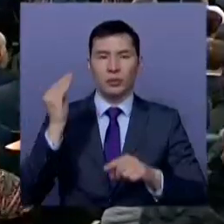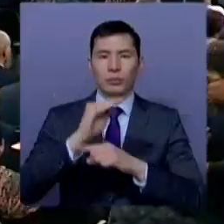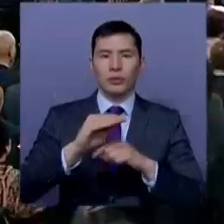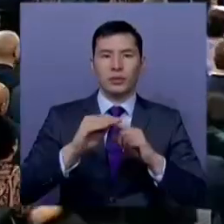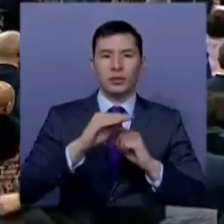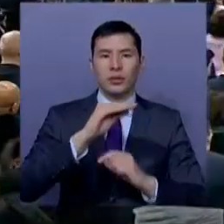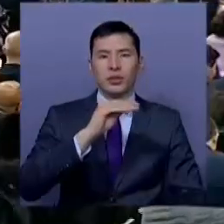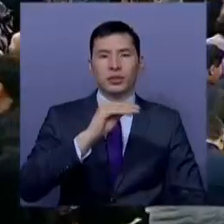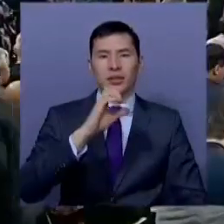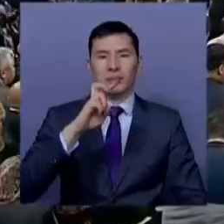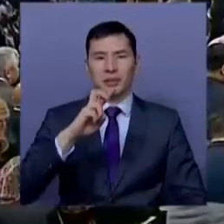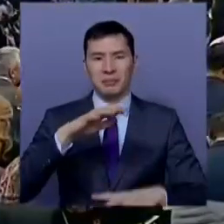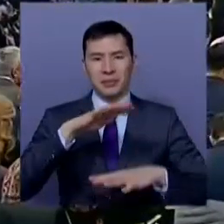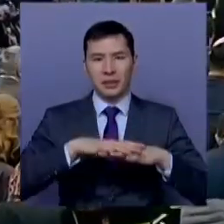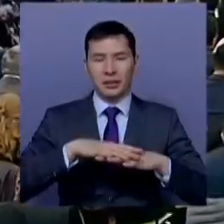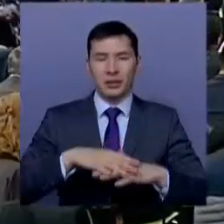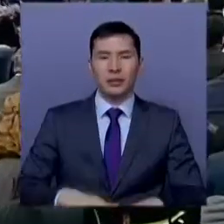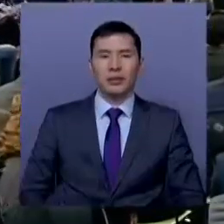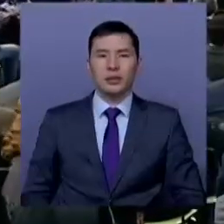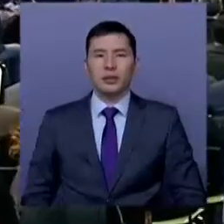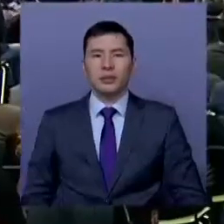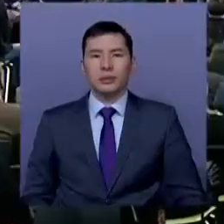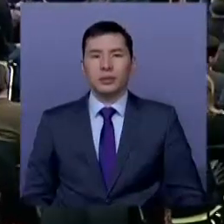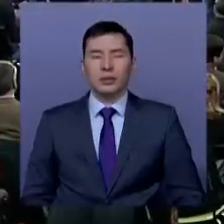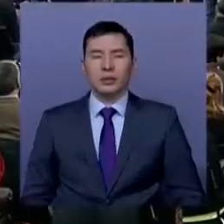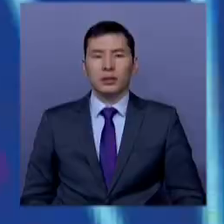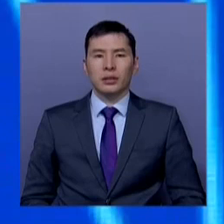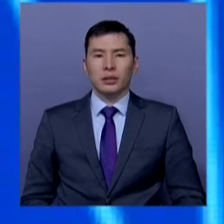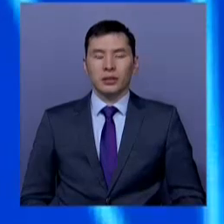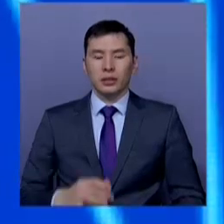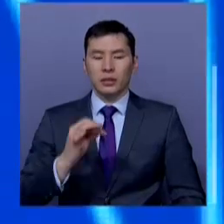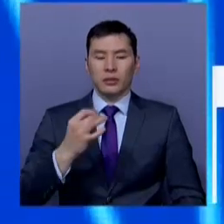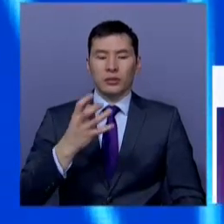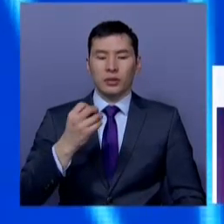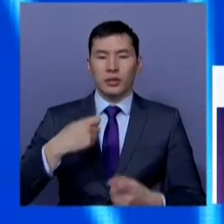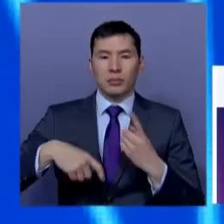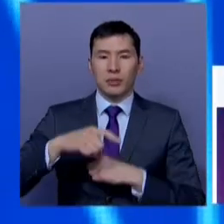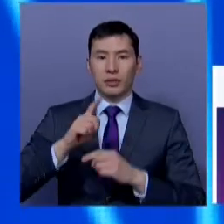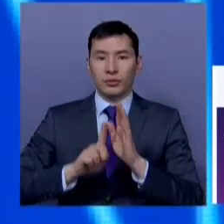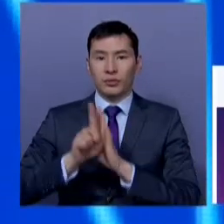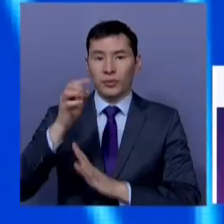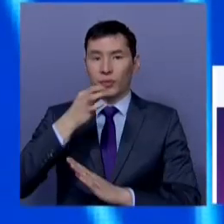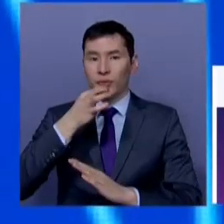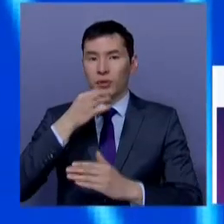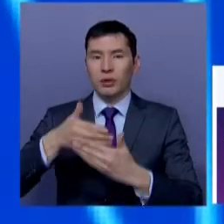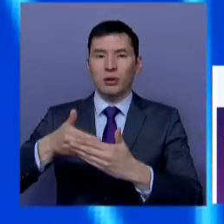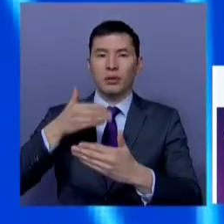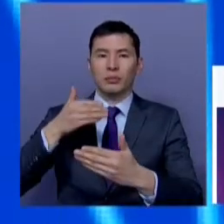Жилстрой Сбербанк, это 13 миллиардов. И мы, прежде чем начать эту программу,